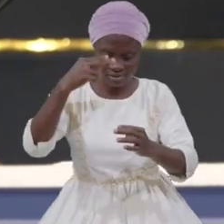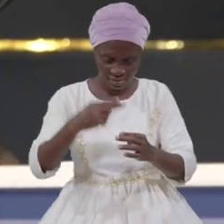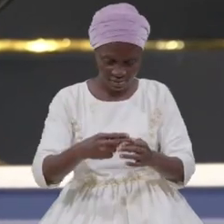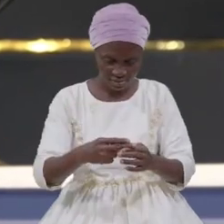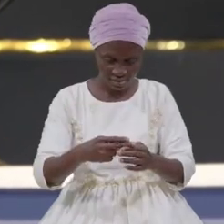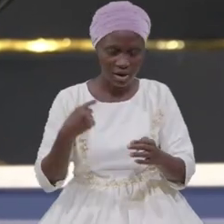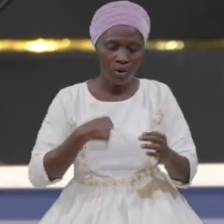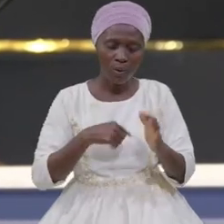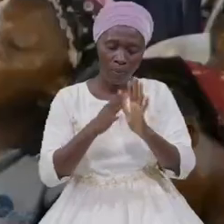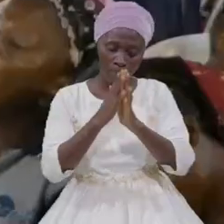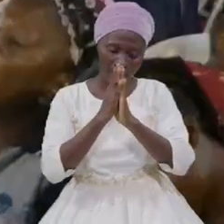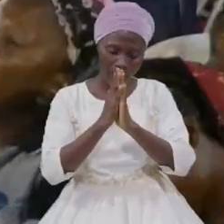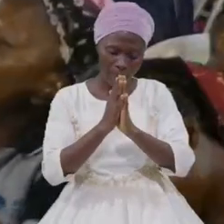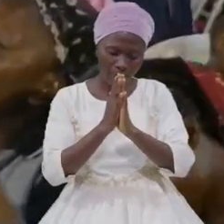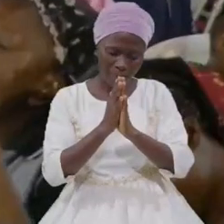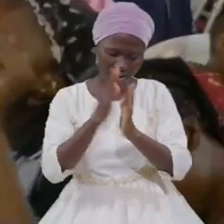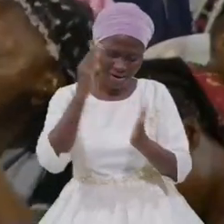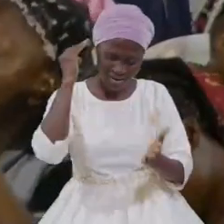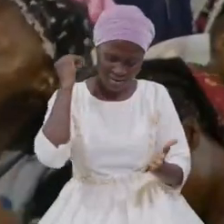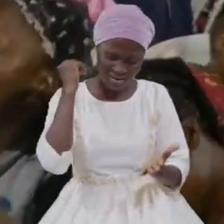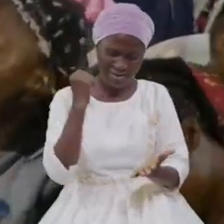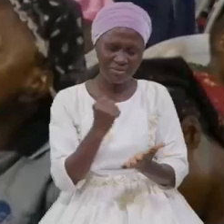nous prions.